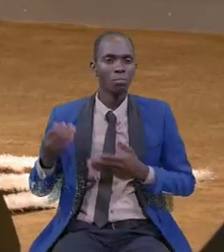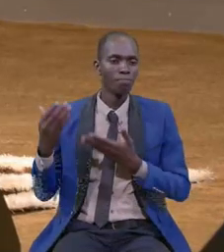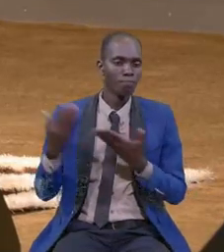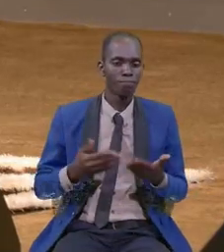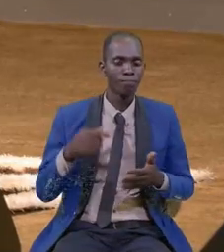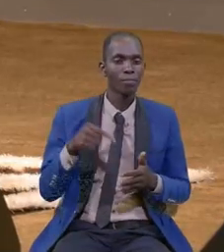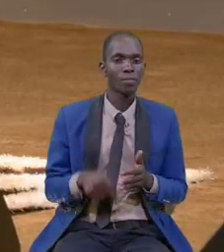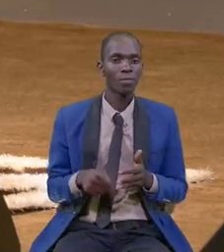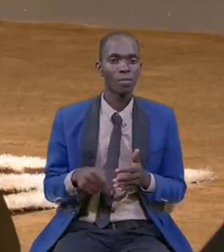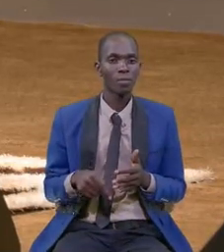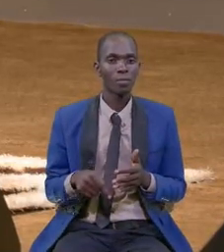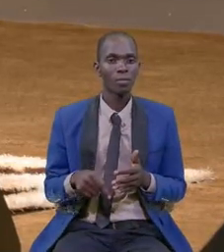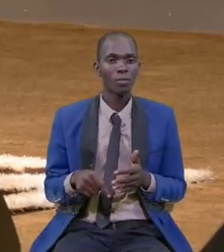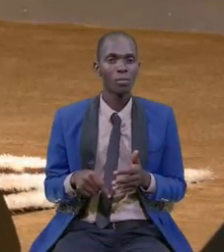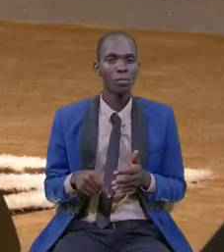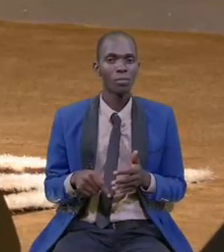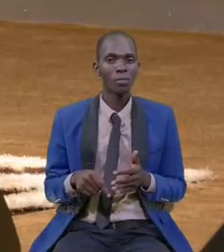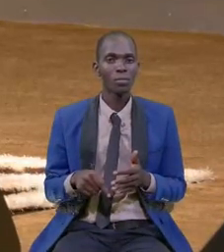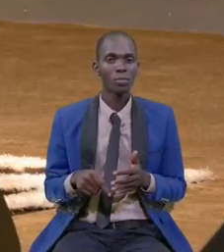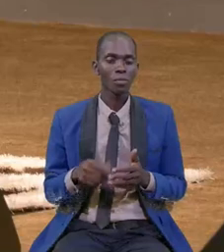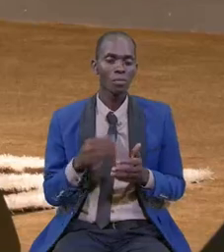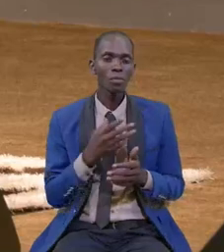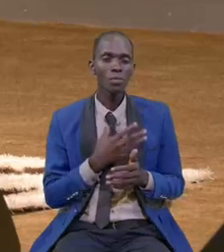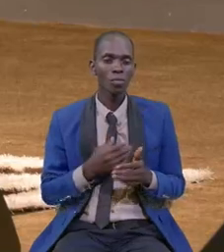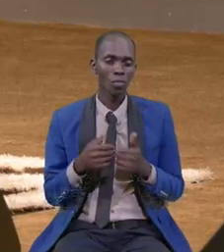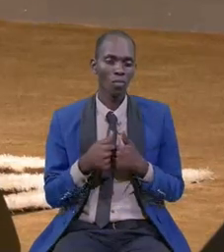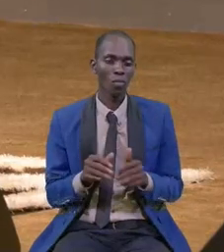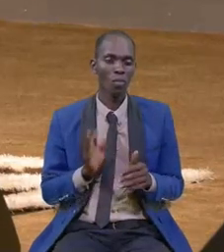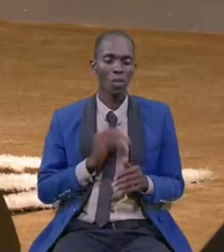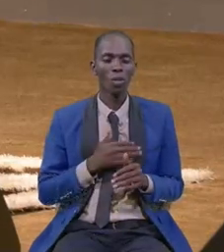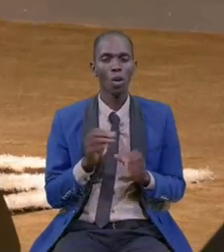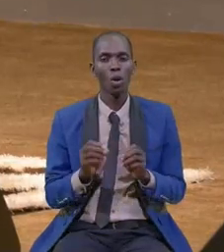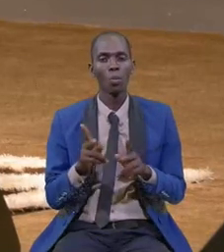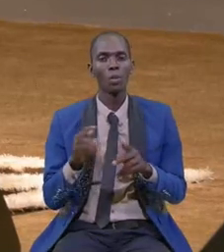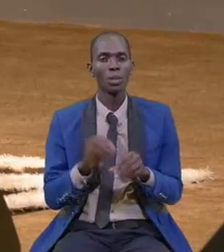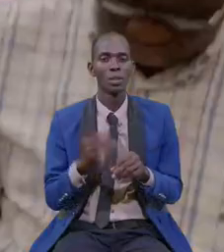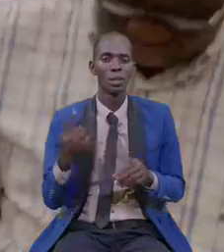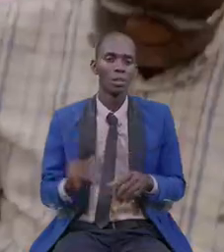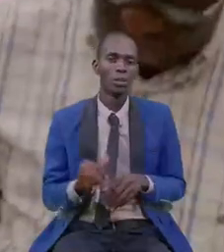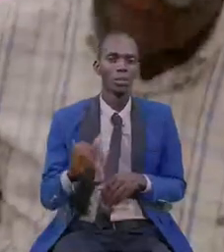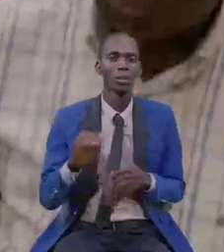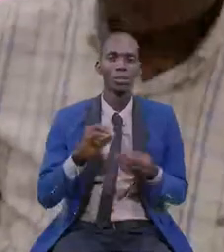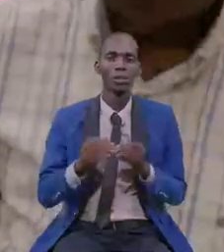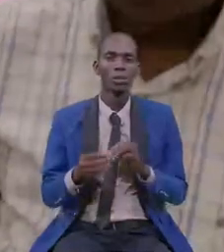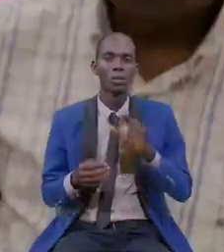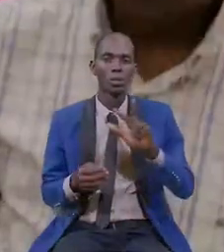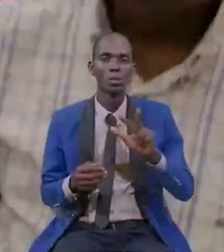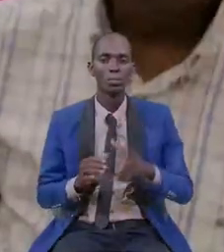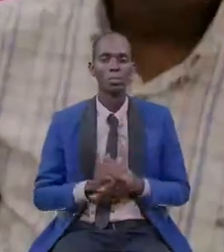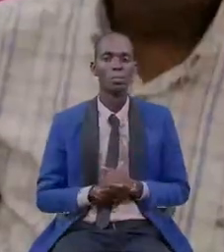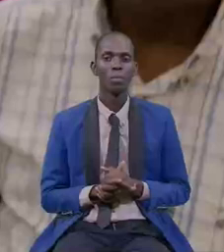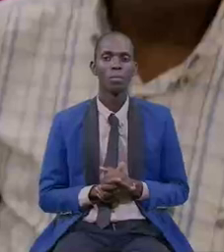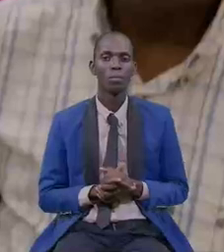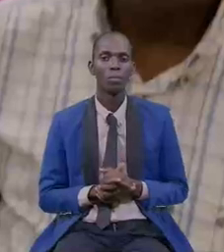faites ceci vous allez perdre le privilège dans l'éternité sous-titre 3 sous-titre